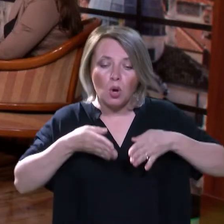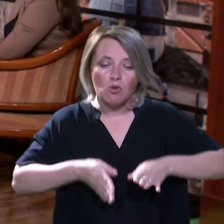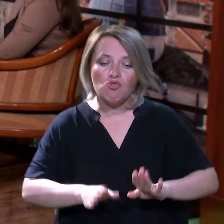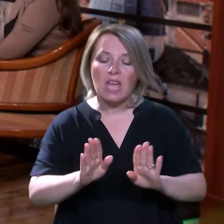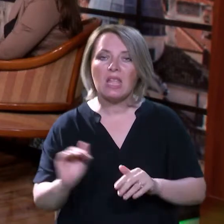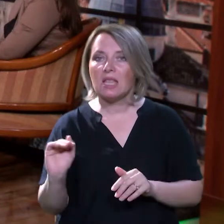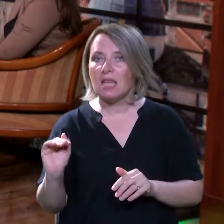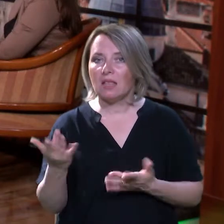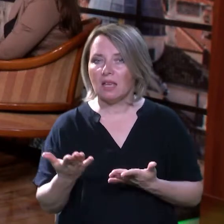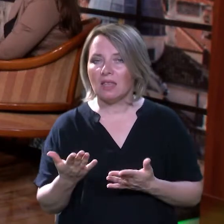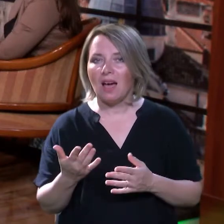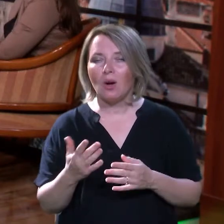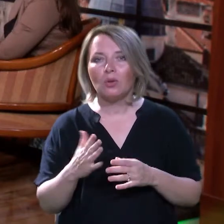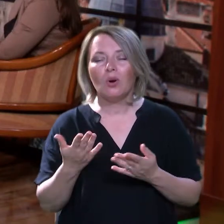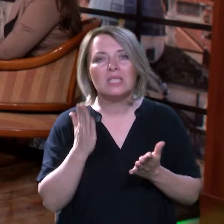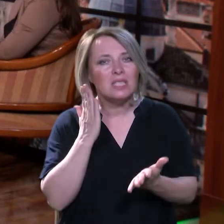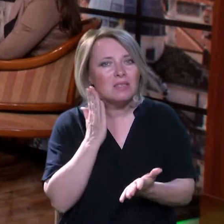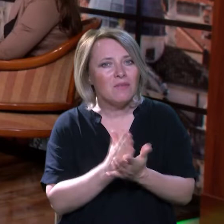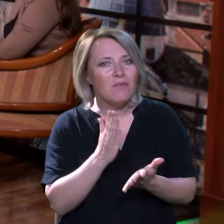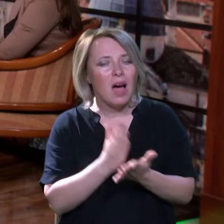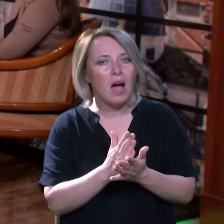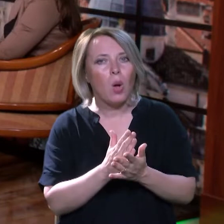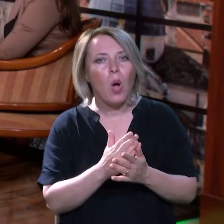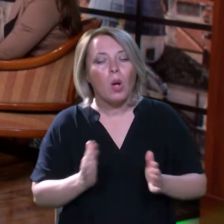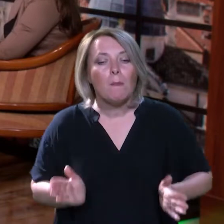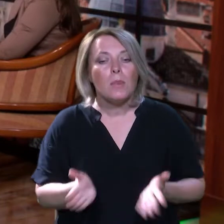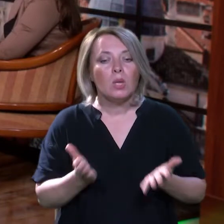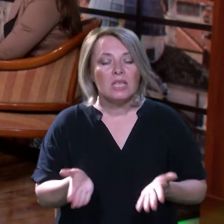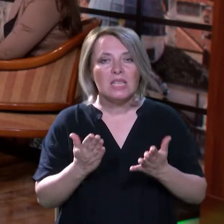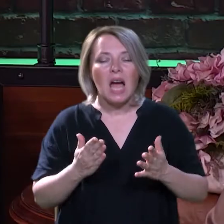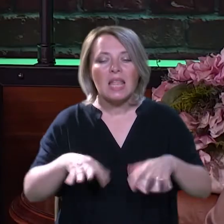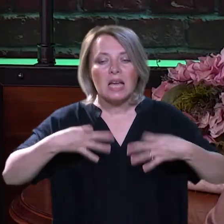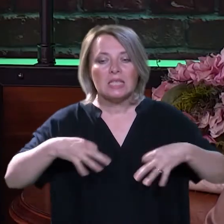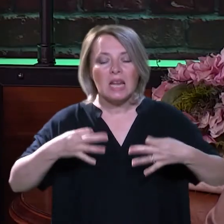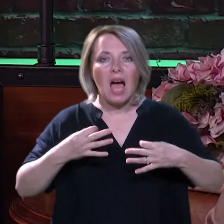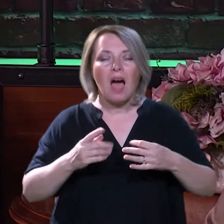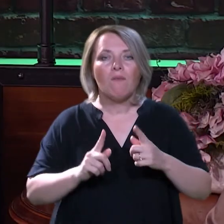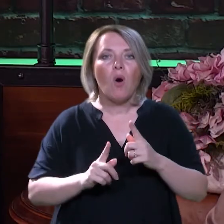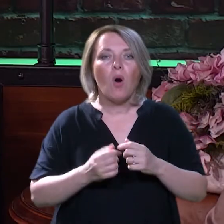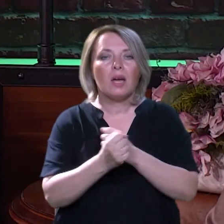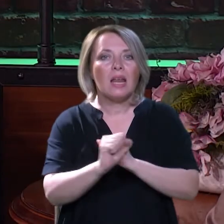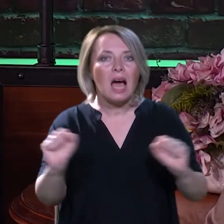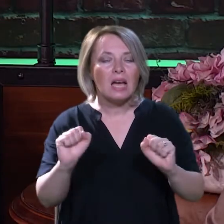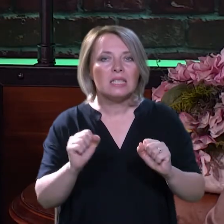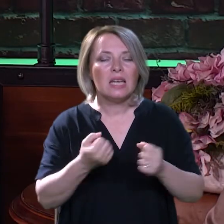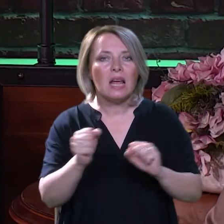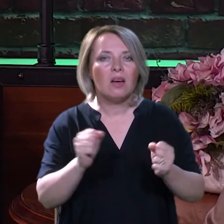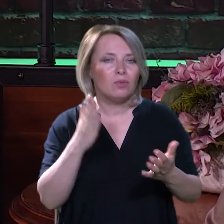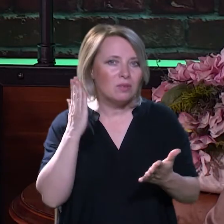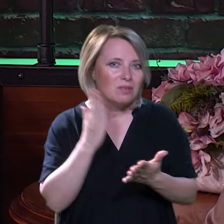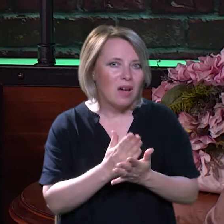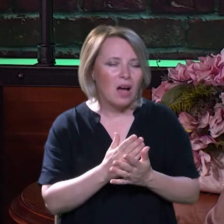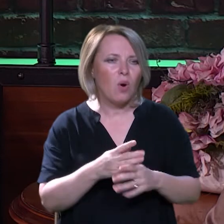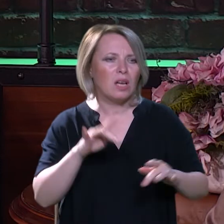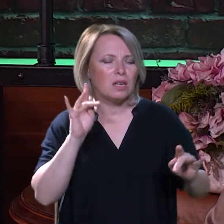djeteta. Znači od svakog nježnog tog dodira i poticanja zdravog rasta i razvoja i svakog tog udarca ili možda